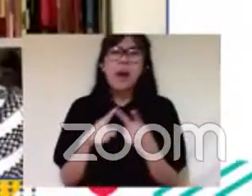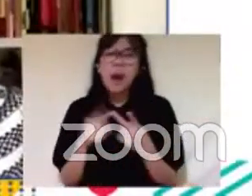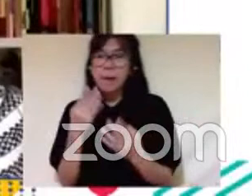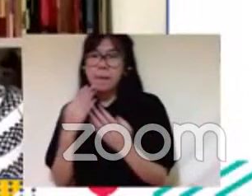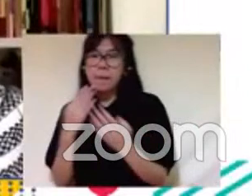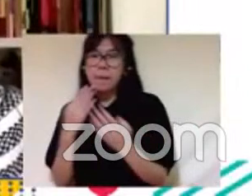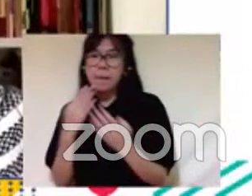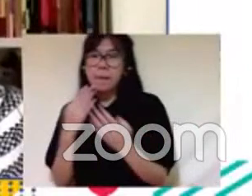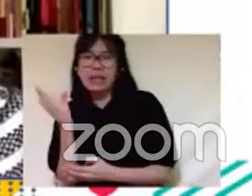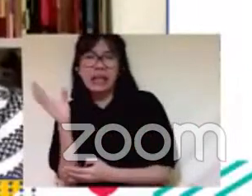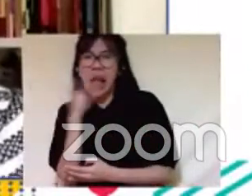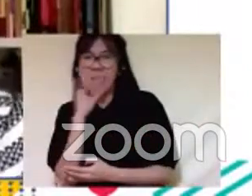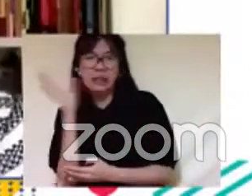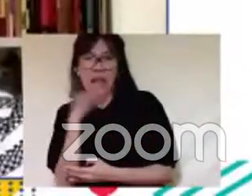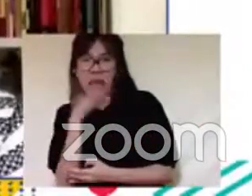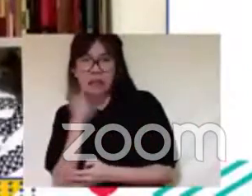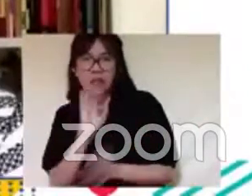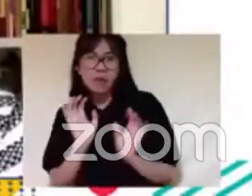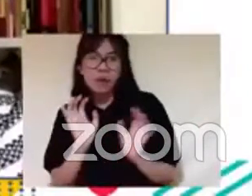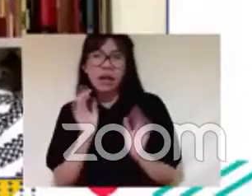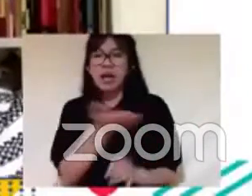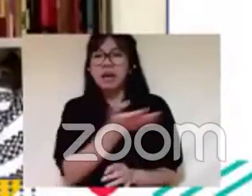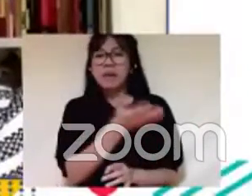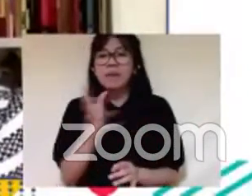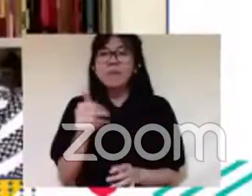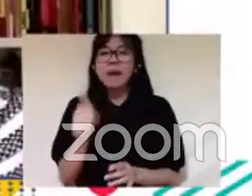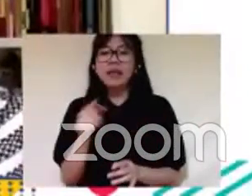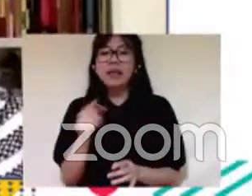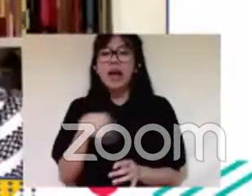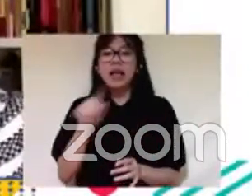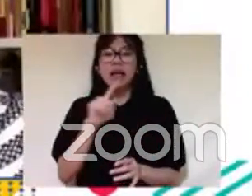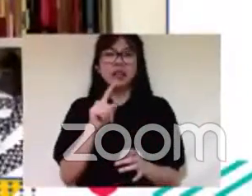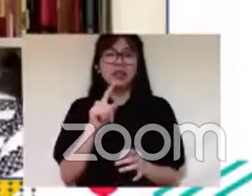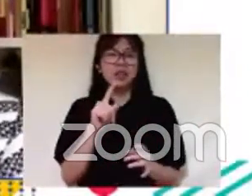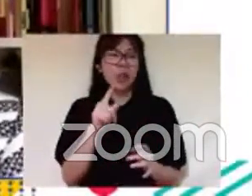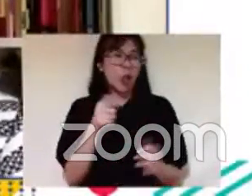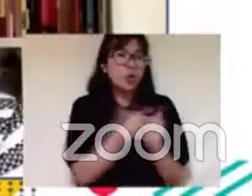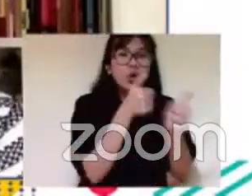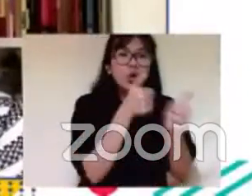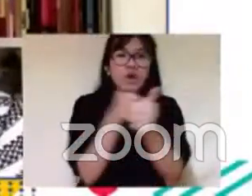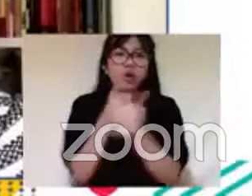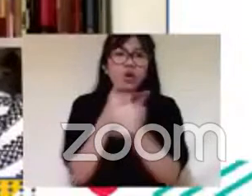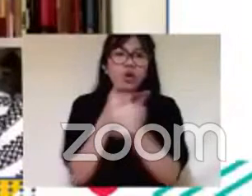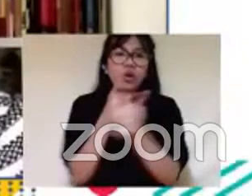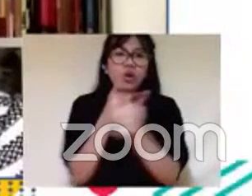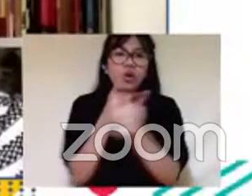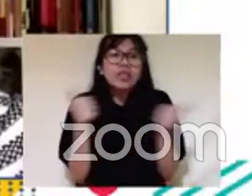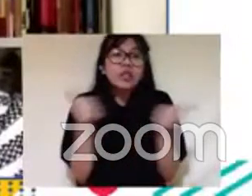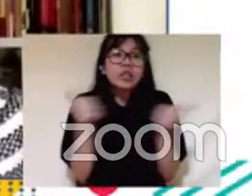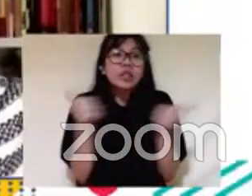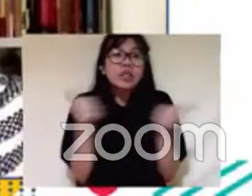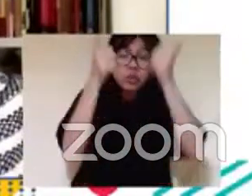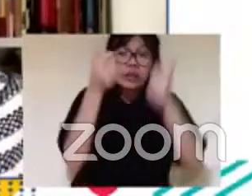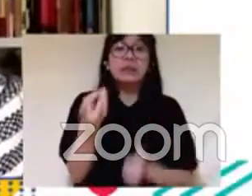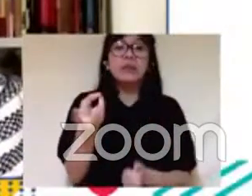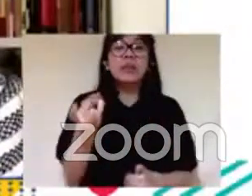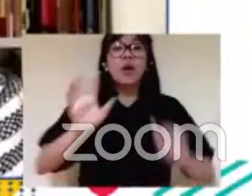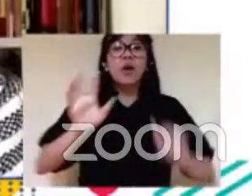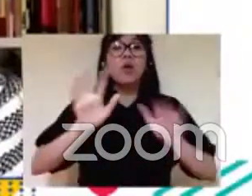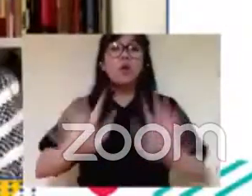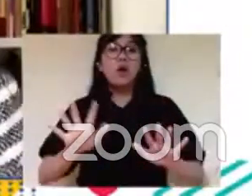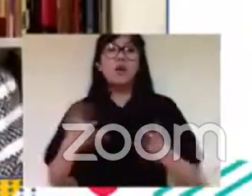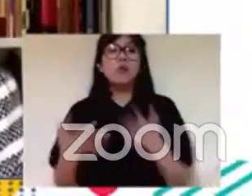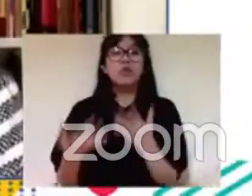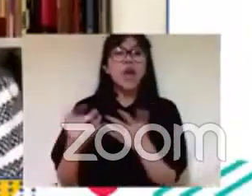ya. Itu jangan sama sekali, meskipun mungkin seru untuk sesaat dia menampilkan kuis, terus